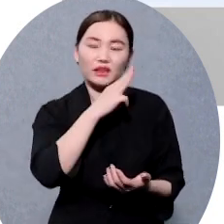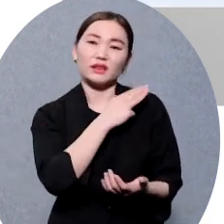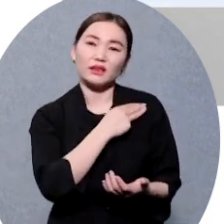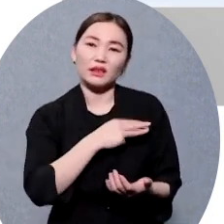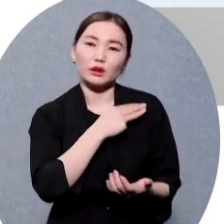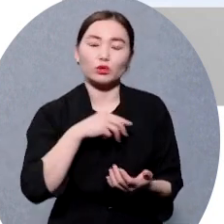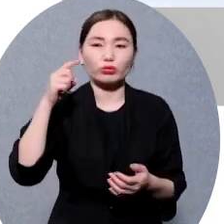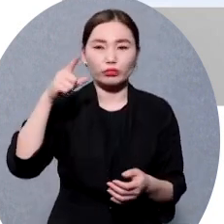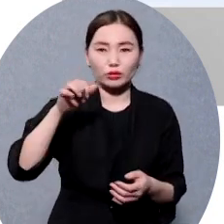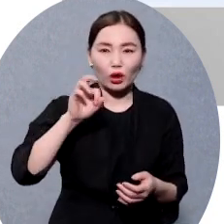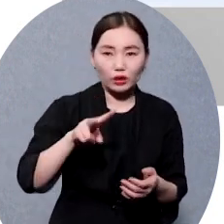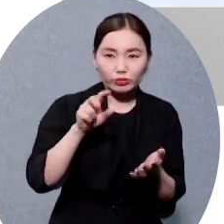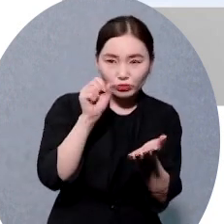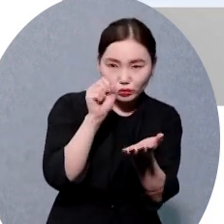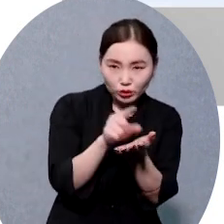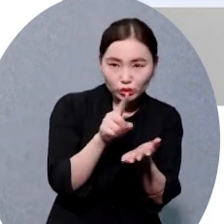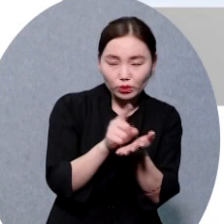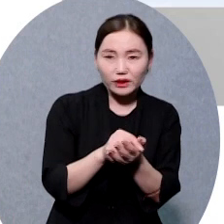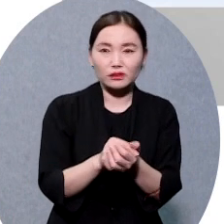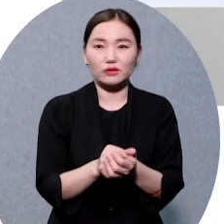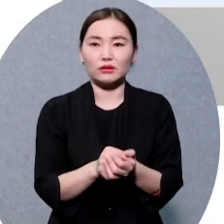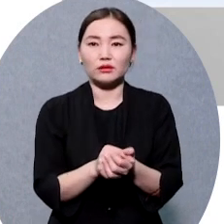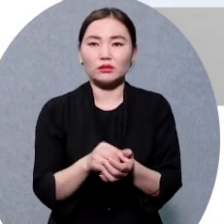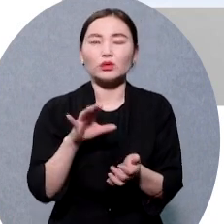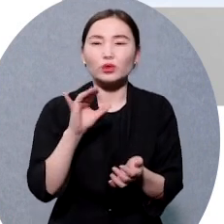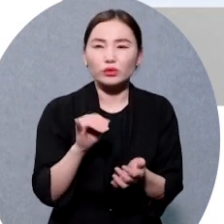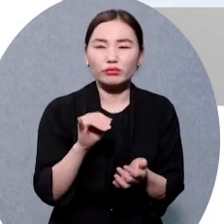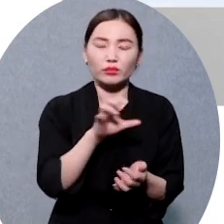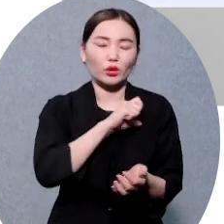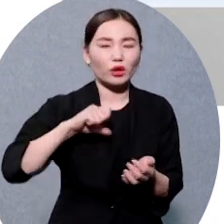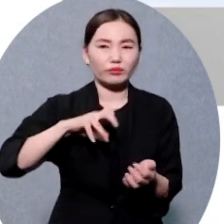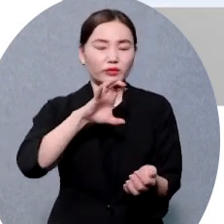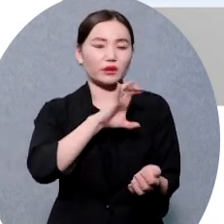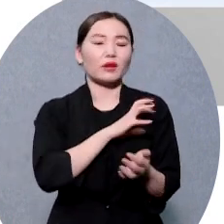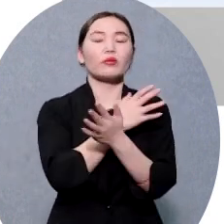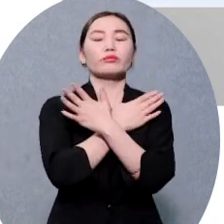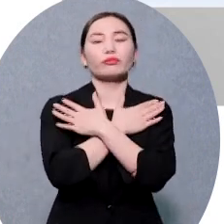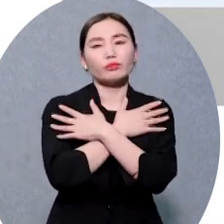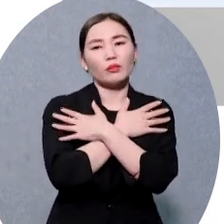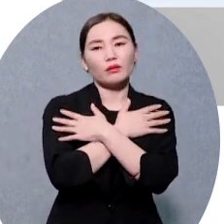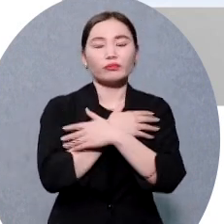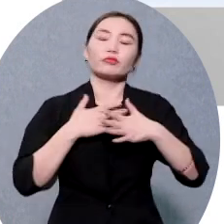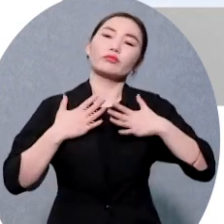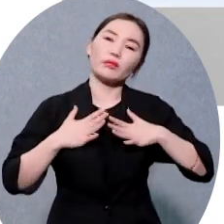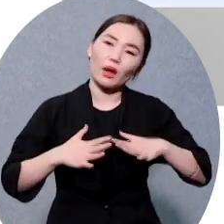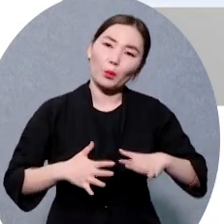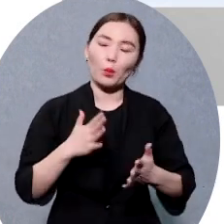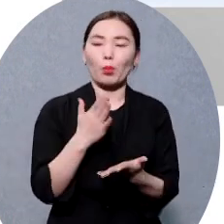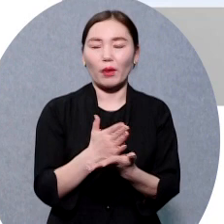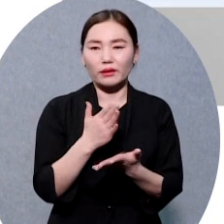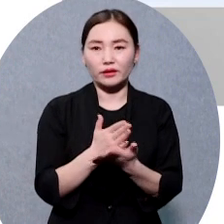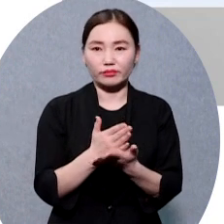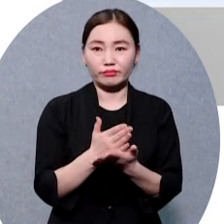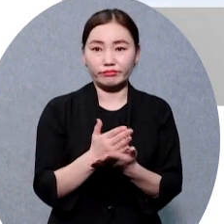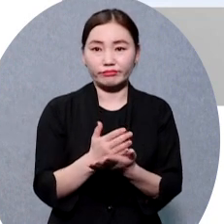байсан. Тэр гол зорилго нь одоо Бурханы шашны сургаалын гол зорилго нь одоо нүгэл үлдэхгүй байх, буян үлдэх, сэтгэлээ амгалан байх